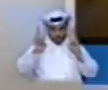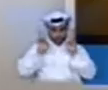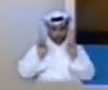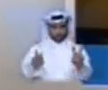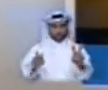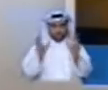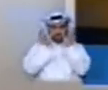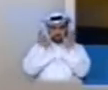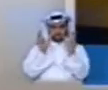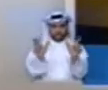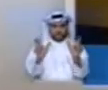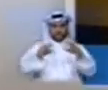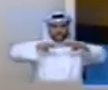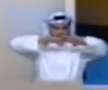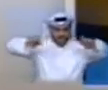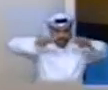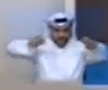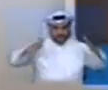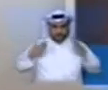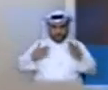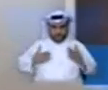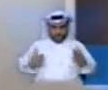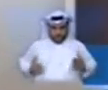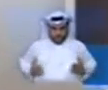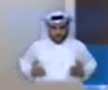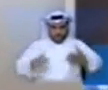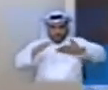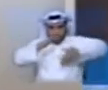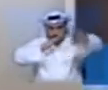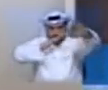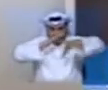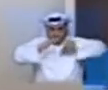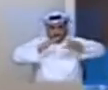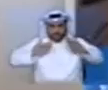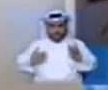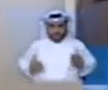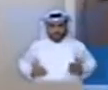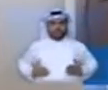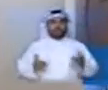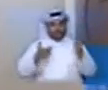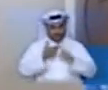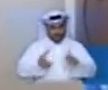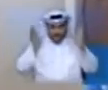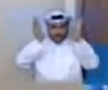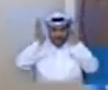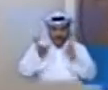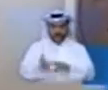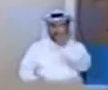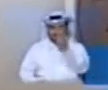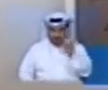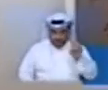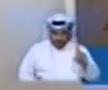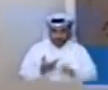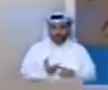يعني نتكلم عن التفتيش والإجراءات الاحترازية في دخول وخروج المصلين سواء بالفروض أو صلاة التراويح أو صلاة